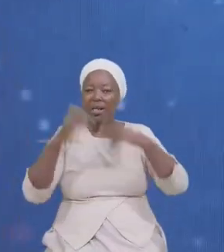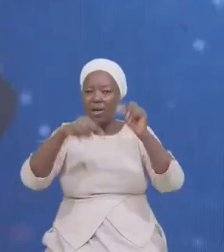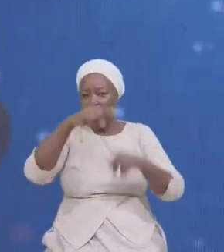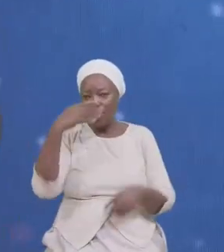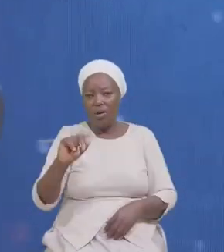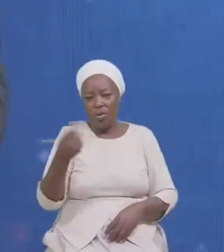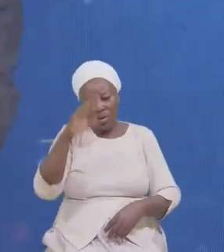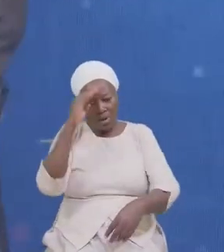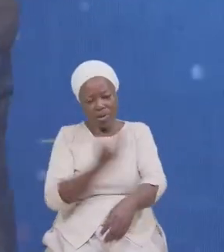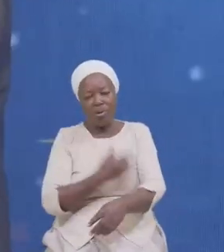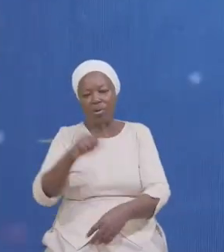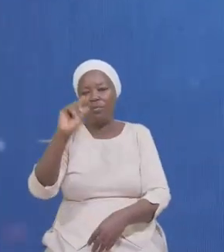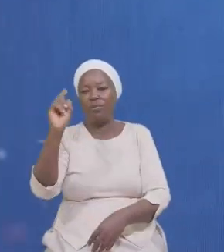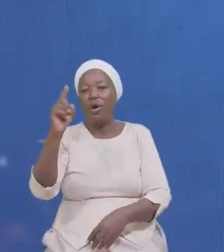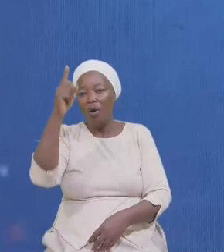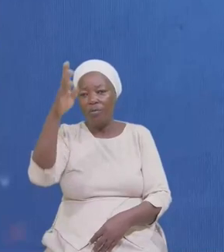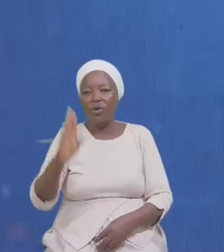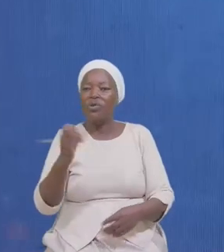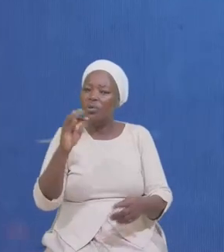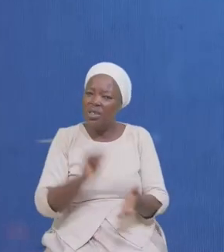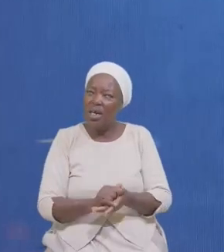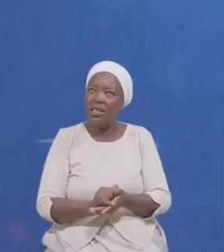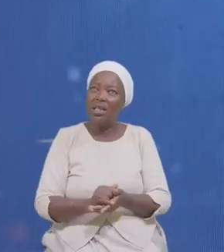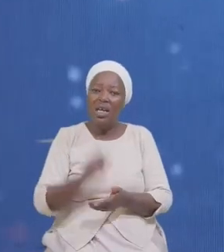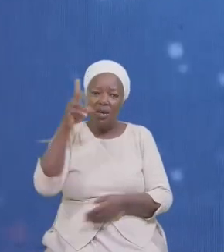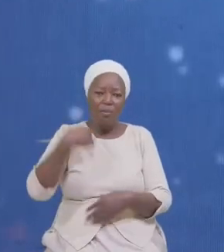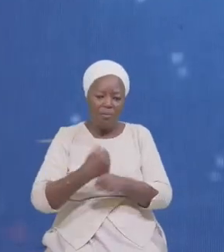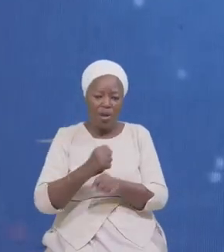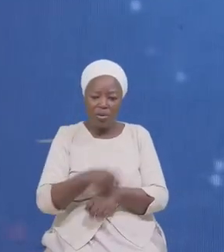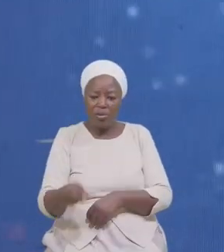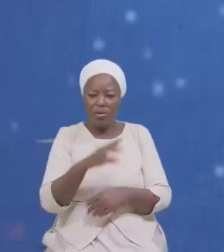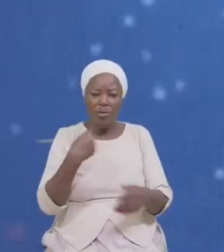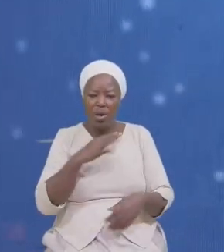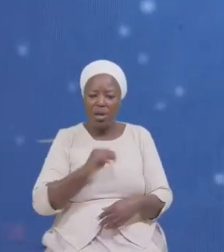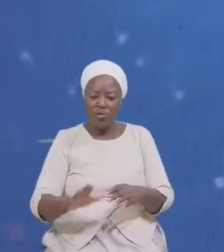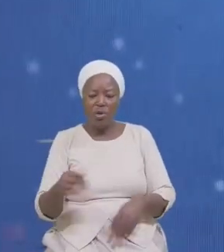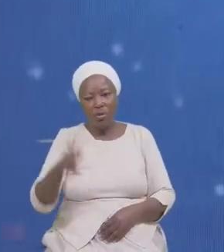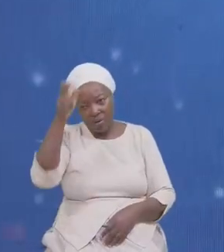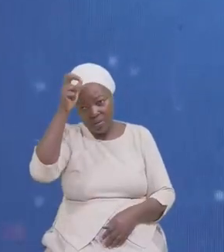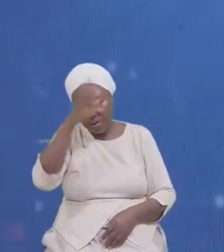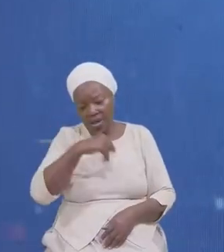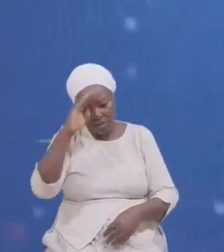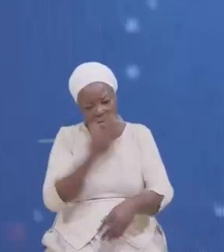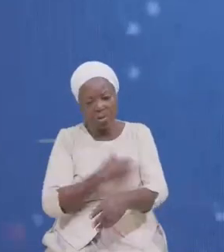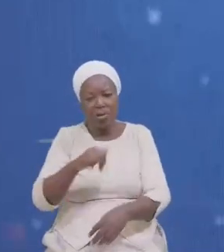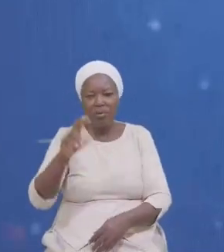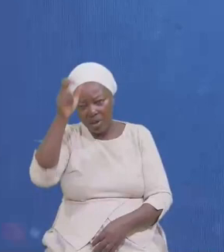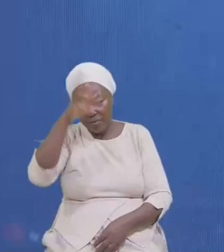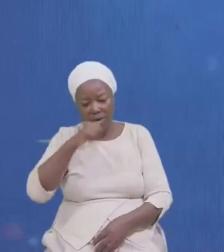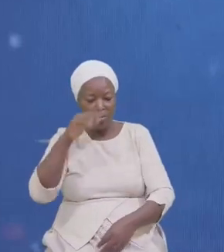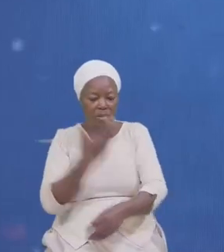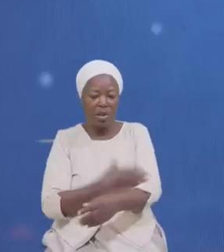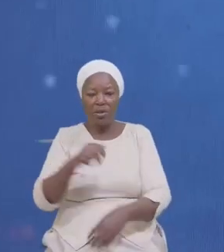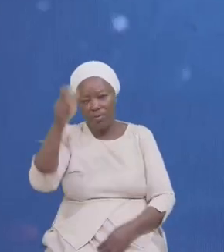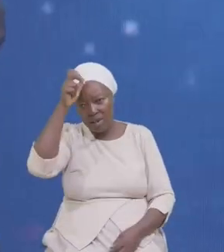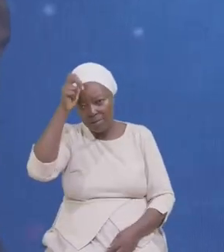de Dieu, afin qu'il amène ceux qui étaient enfants du diable et les fils du diable et les filles du diable,